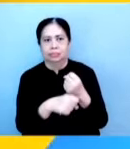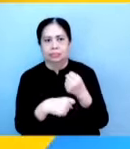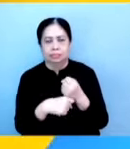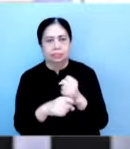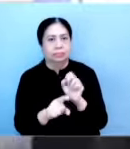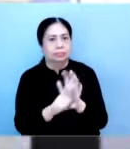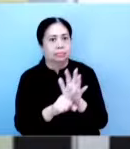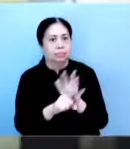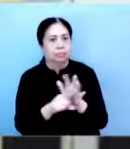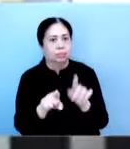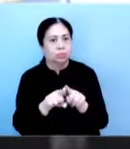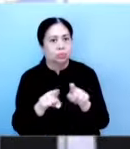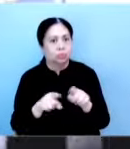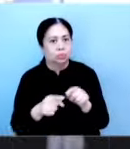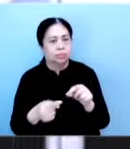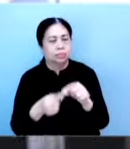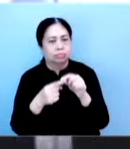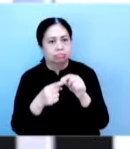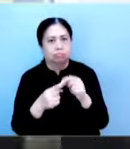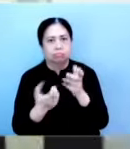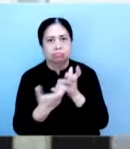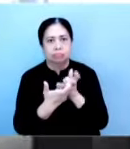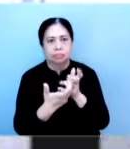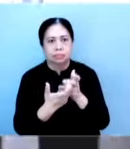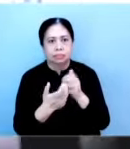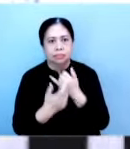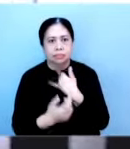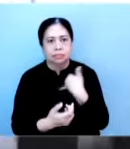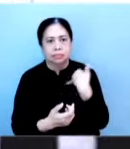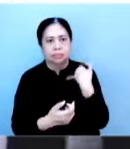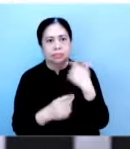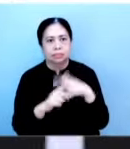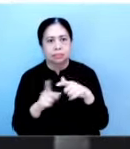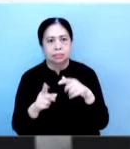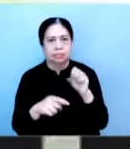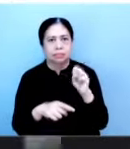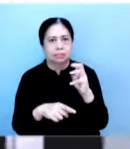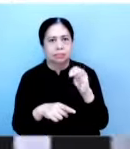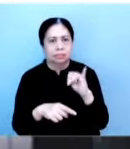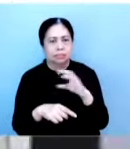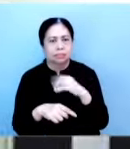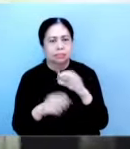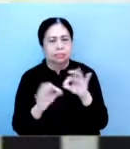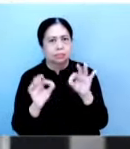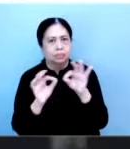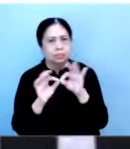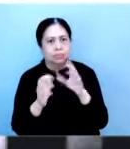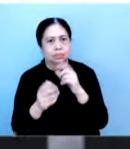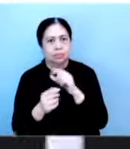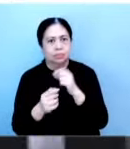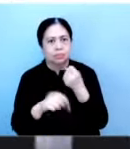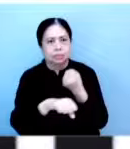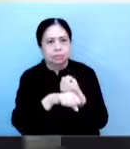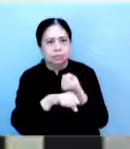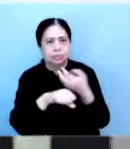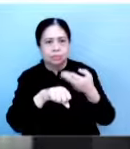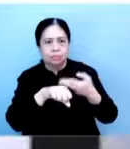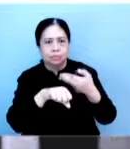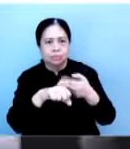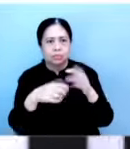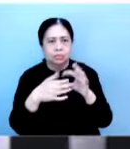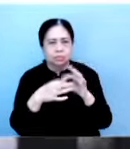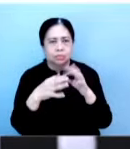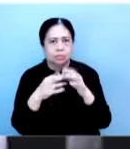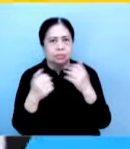patok din ang mga special customized jewelry na gawa sa semi or Precious Stones high quality connectors at electroplated